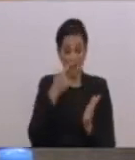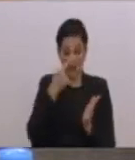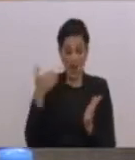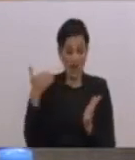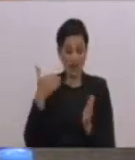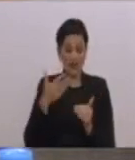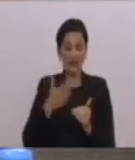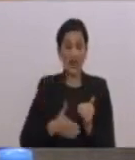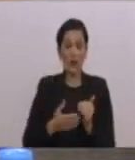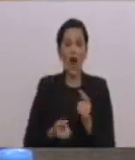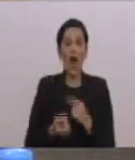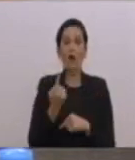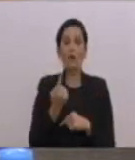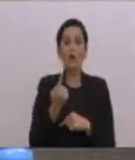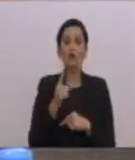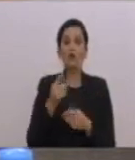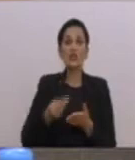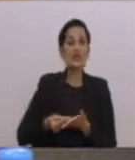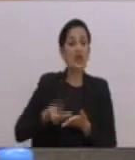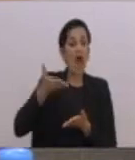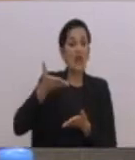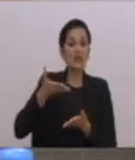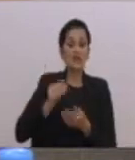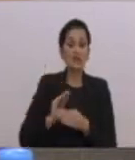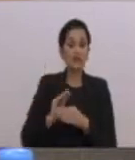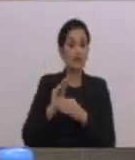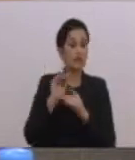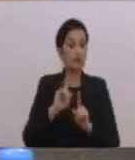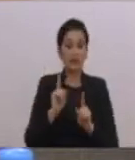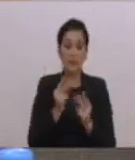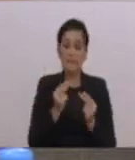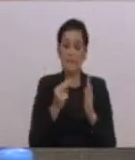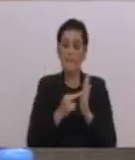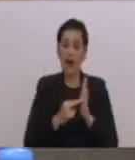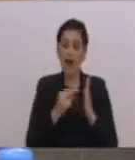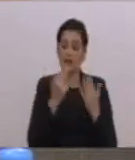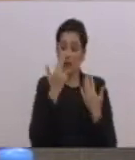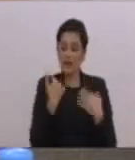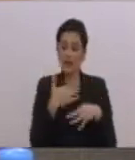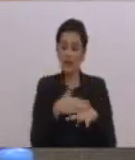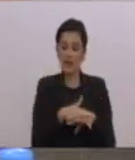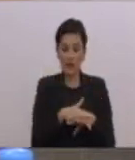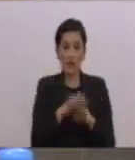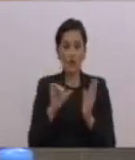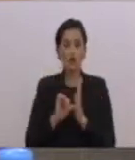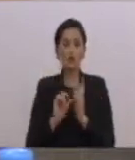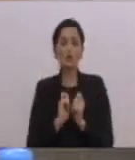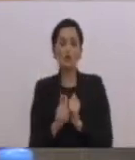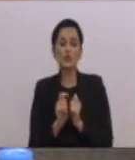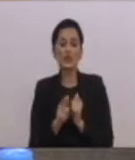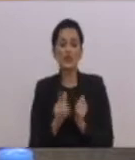დასრულდა და აღმოჩნდა, რომ არათუ გაძვირდა, არამედ ფასები ინტეგრირდა და რიგში უმეტეს შემთხვევაში სუბსიდირების